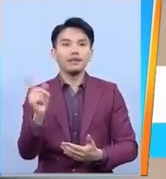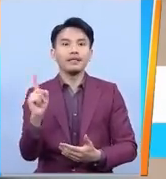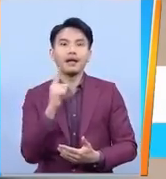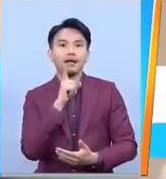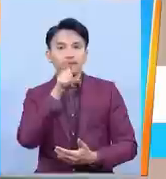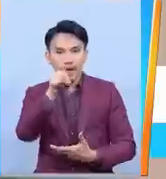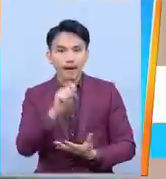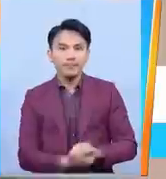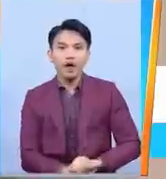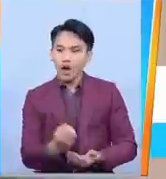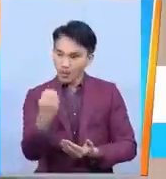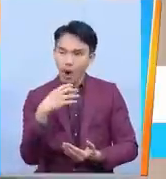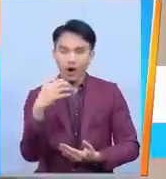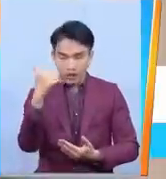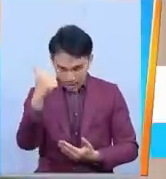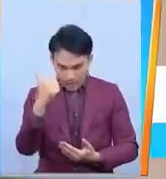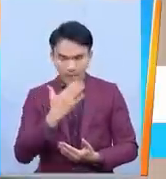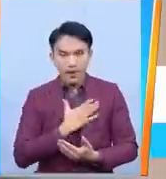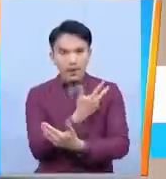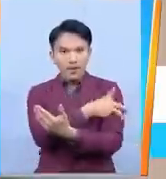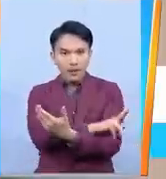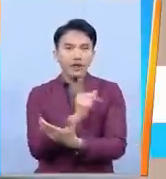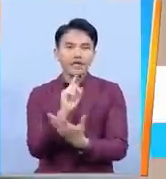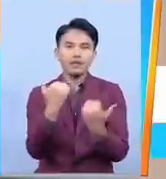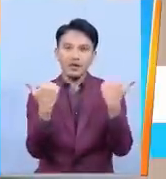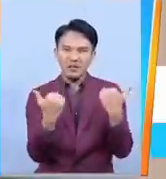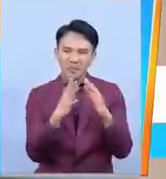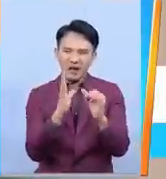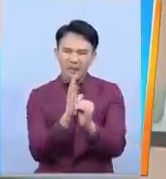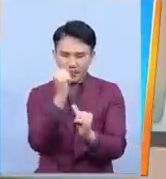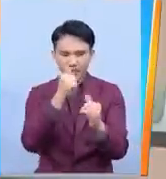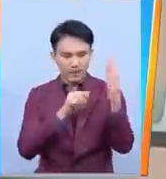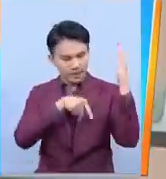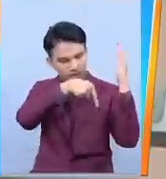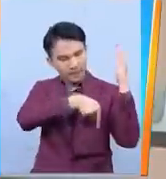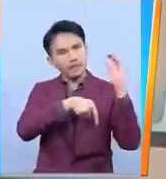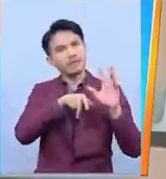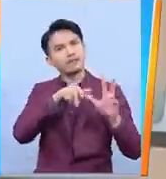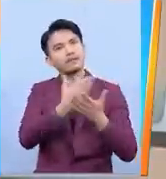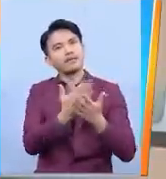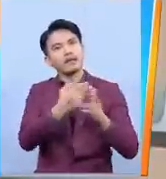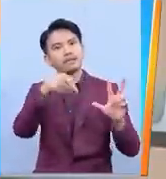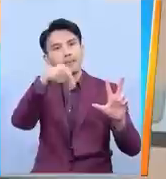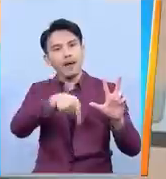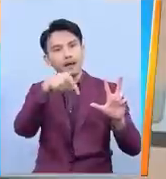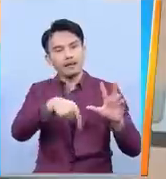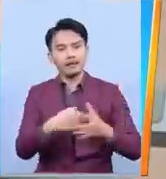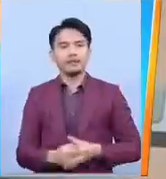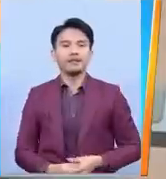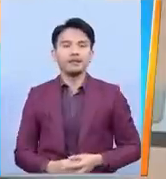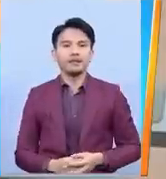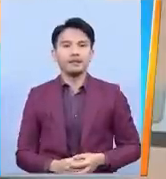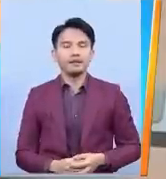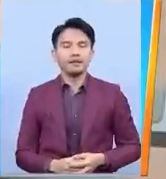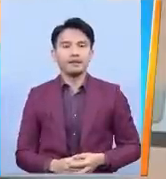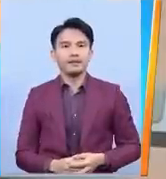คุณบอกผมเลยแล้วผมจะบอกให้ภูเก็ตเนี่ยสูงสุดเลย 3,0003,000แล้ว